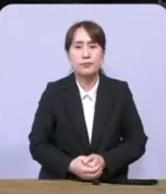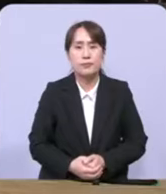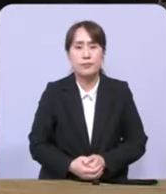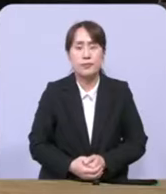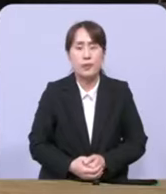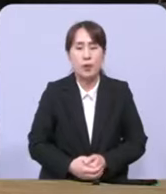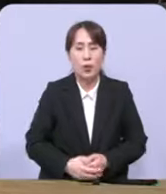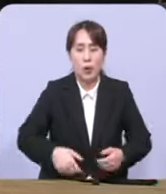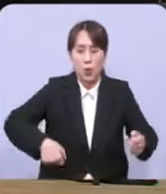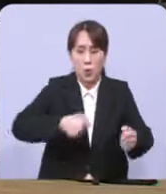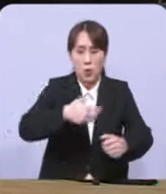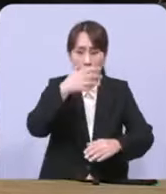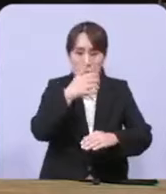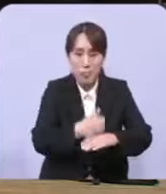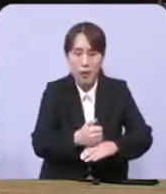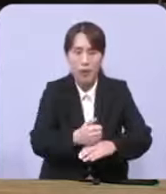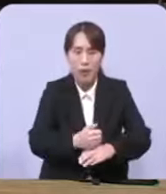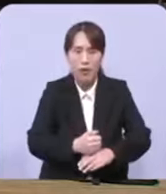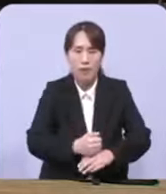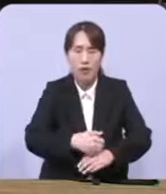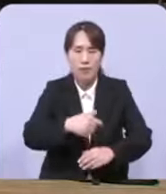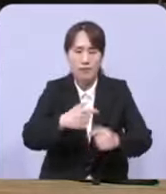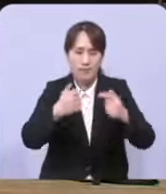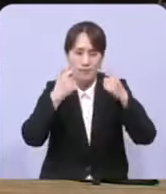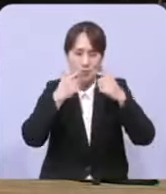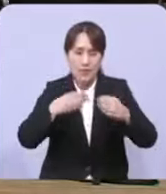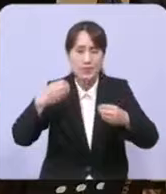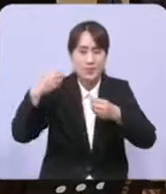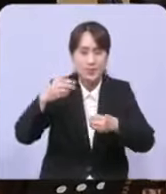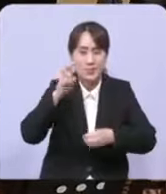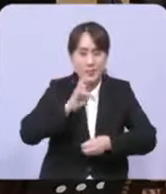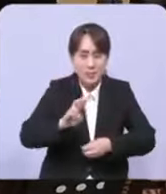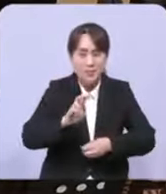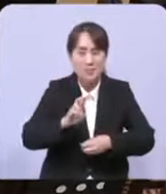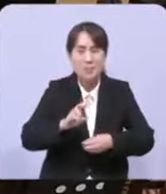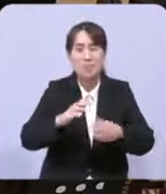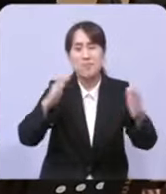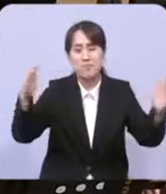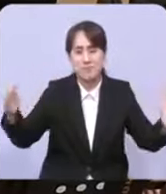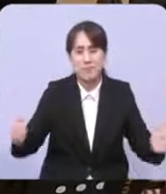공연의 마지막은 경쾌하고 흥겨운 춤곡으로 마무리됐습니다.